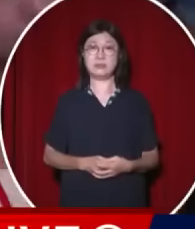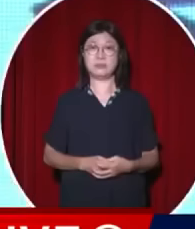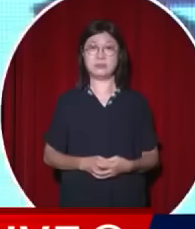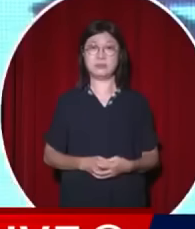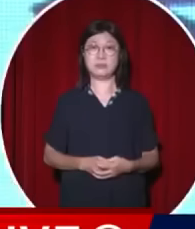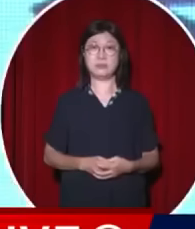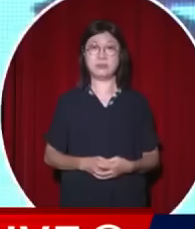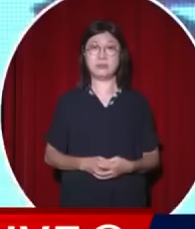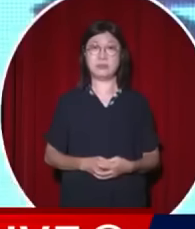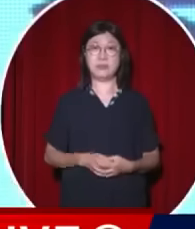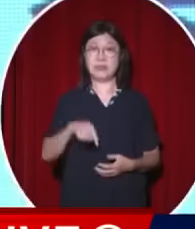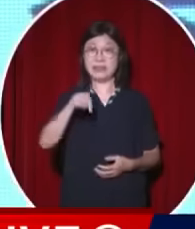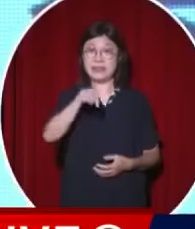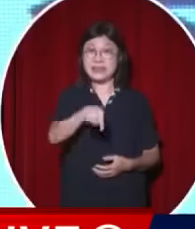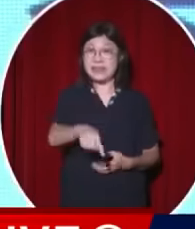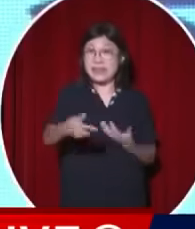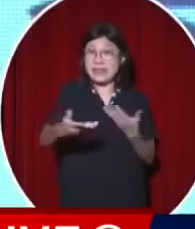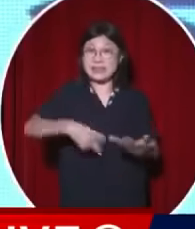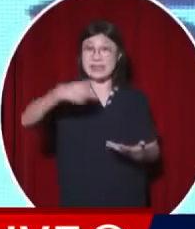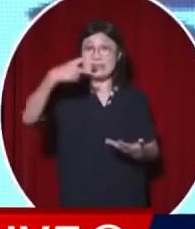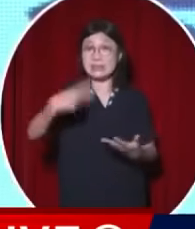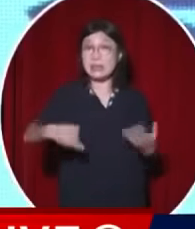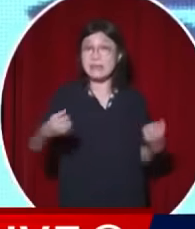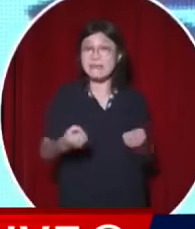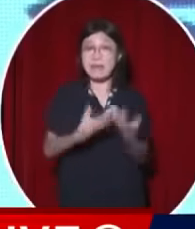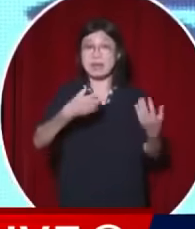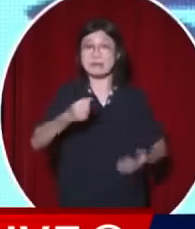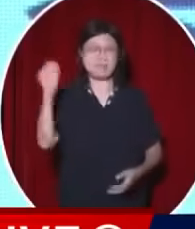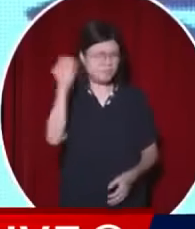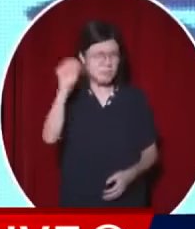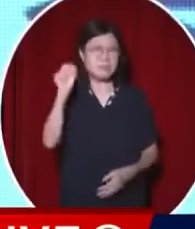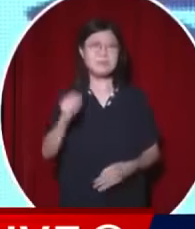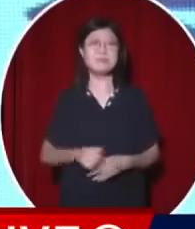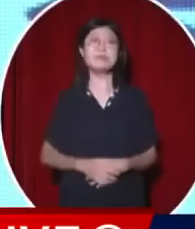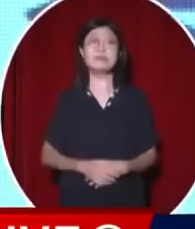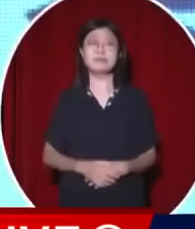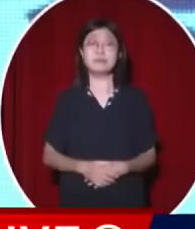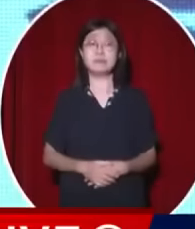我们不能再让这样事情发生，